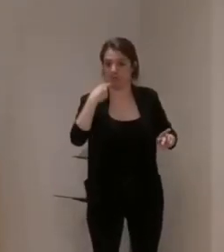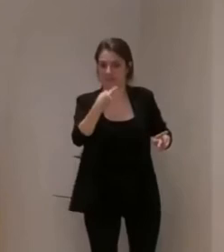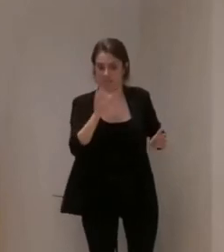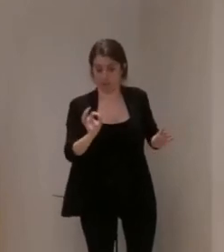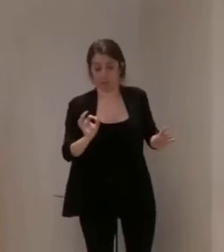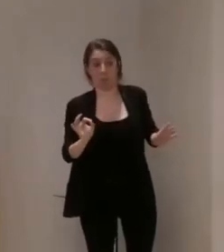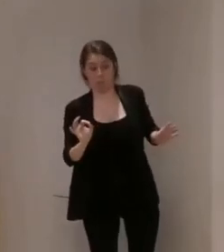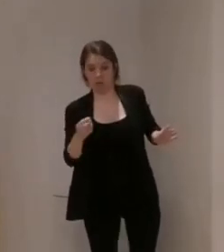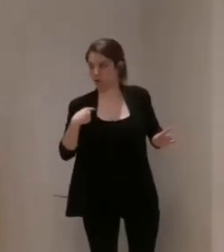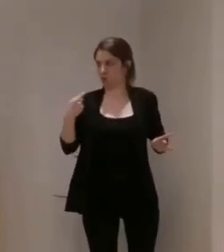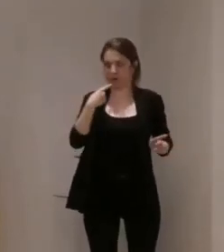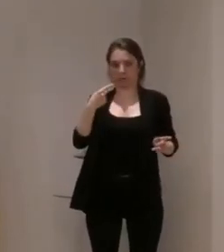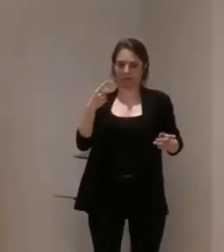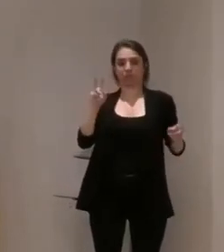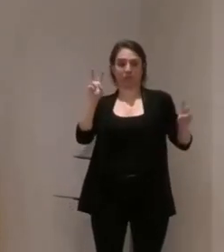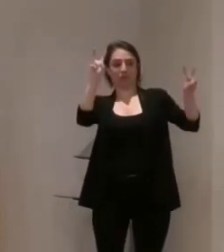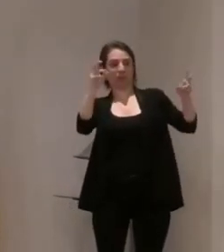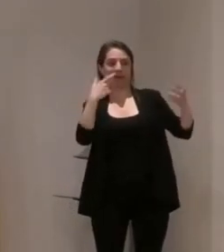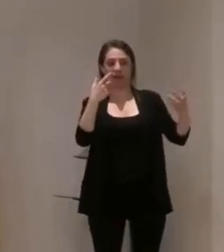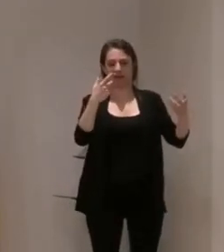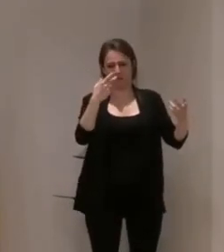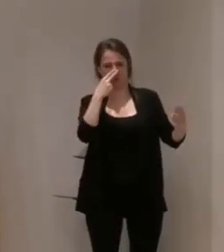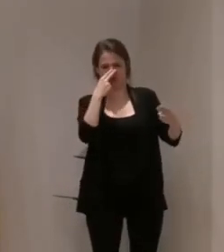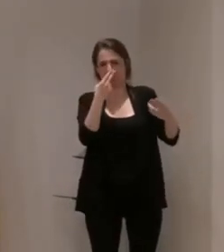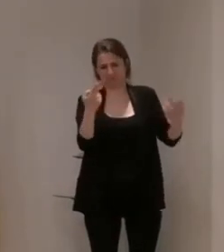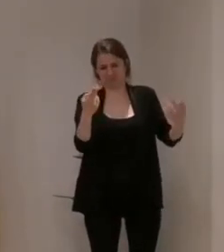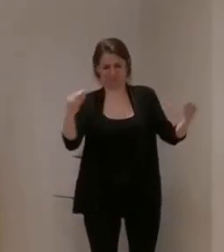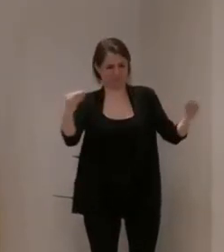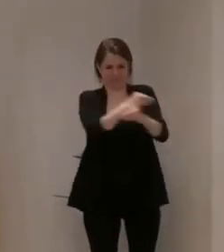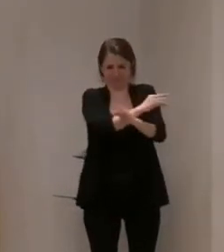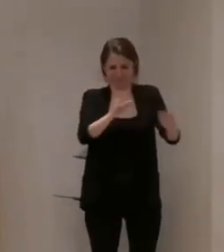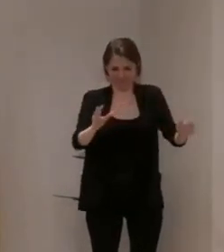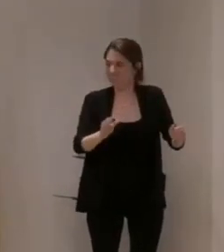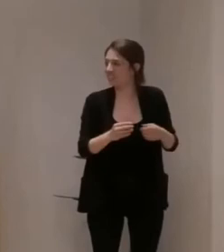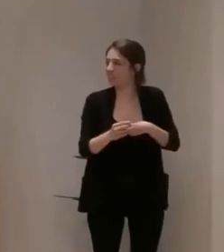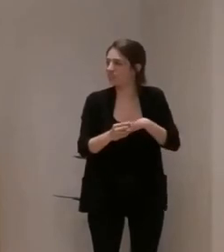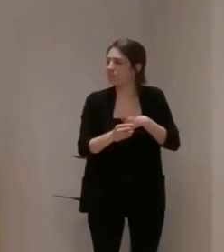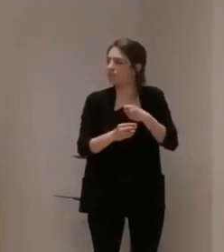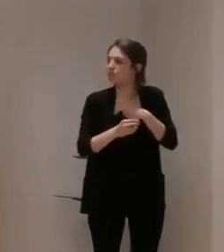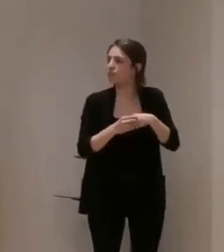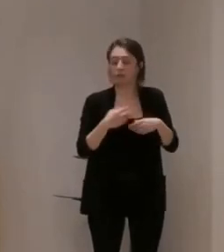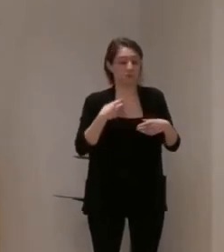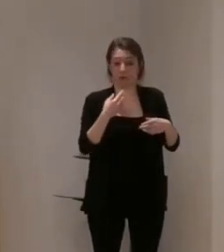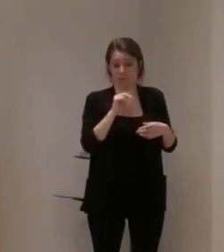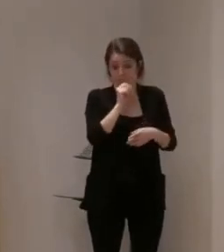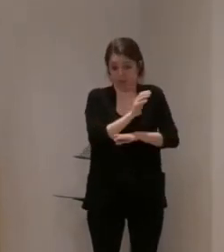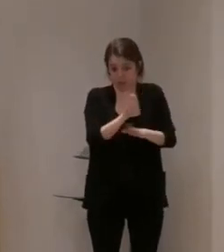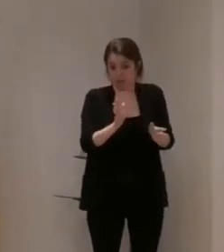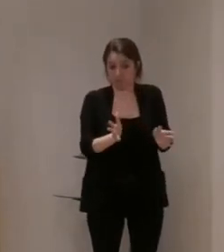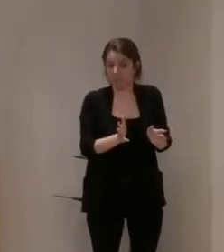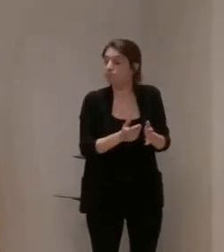Que a més tu posaves l'exclamació, deies que a més ha dit que les generacions estan reixint, o sigui, anem demanant pitjor. T'ho dic perquè